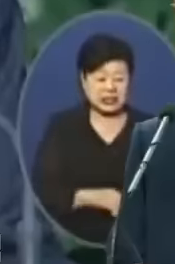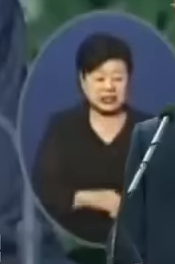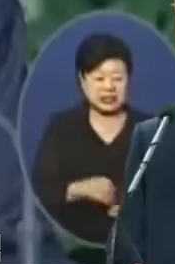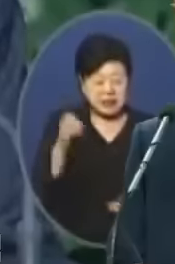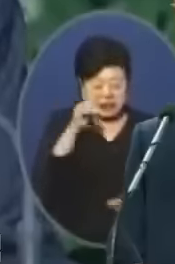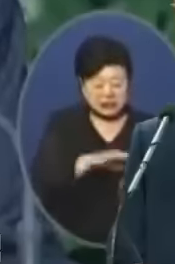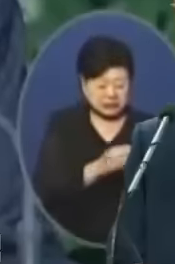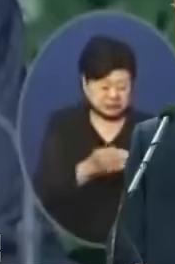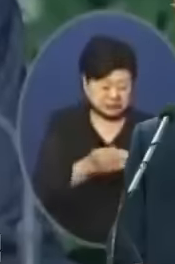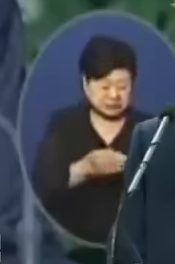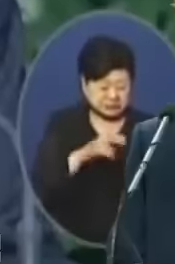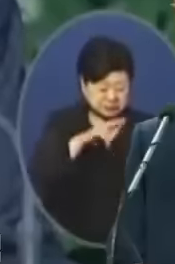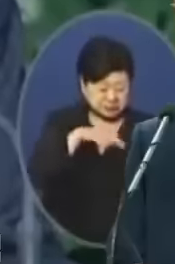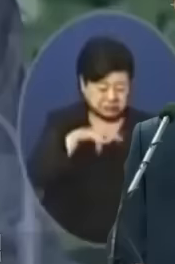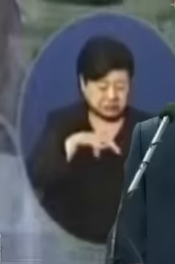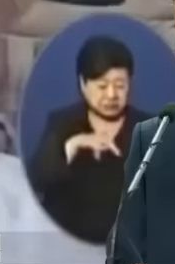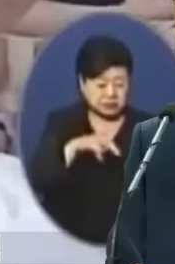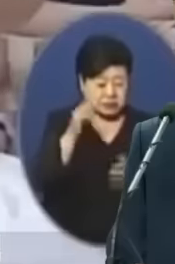성경